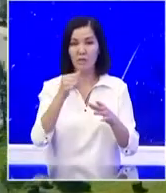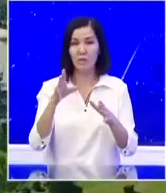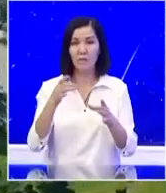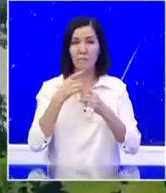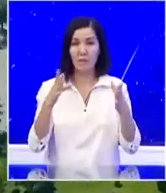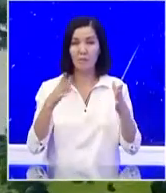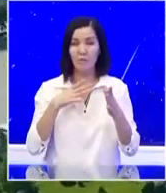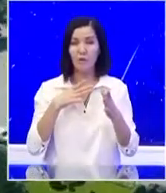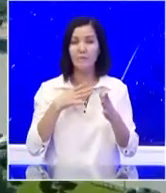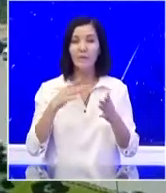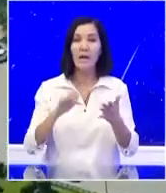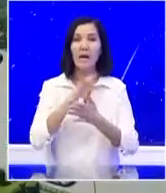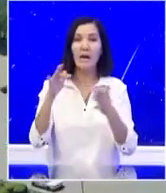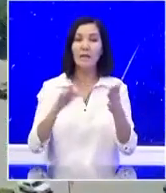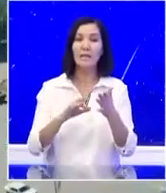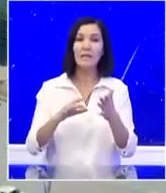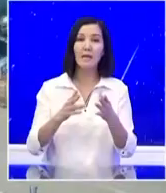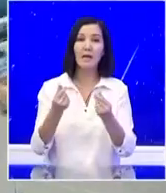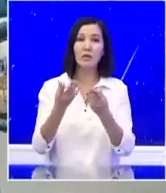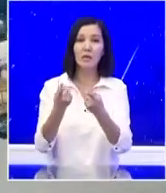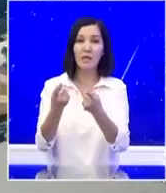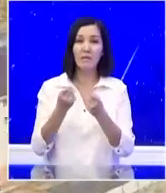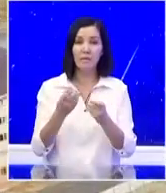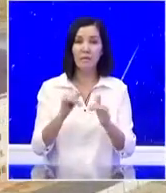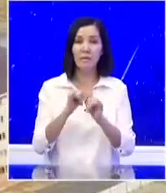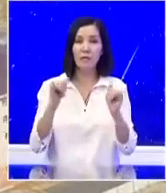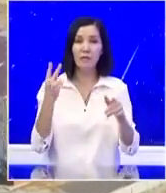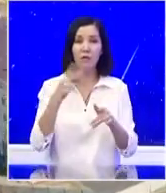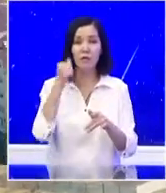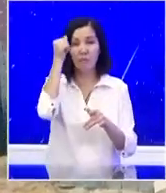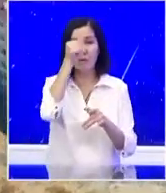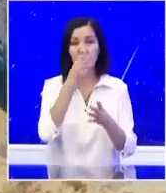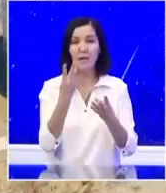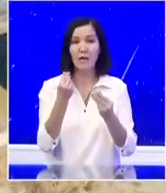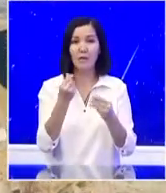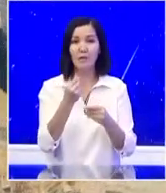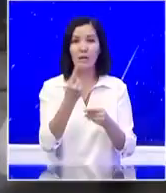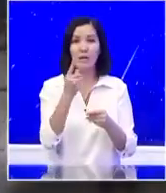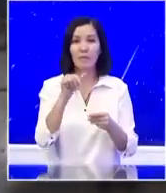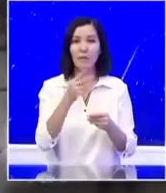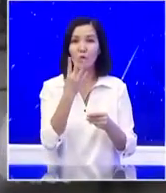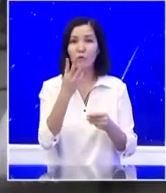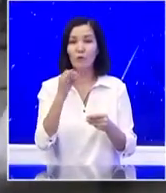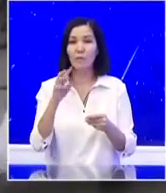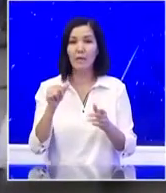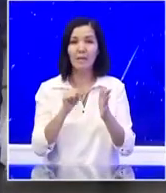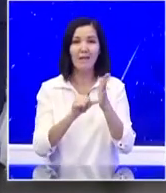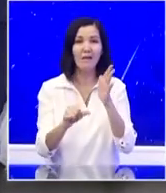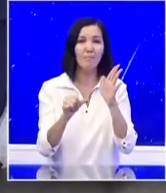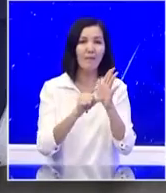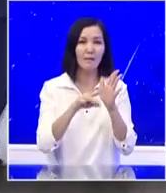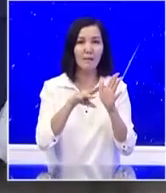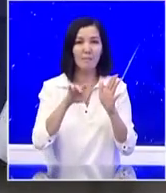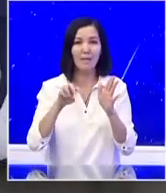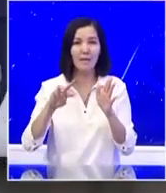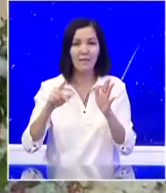Қала билігінің тағы бір жетістігі инвестиция көлемін өсіре алды. 20 жылдың ішінде бұл қаржы 1,4 миллиардтан 66 миллиардқа